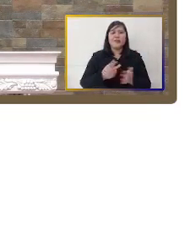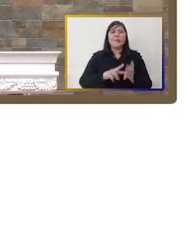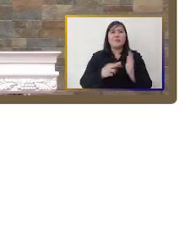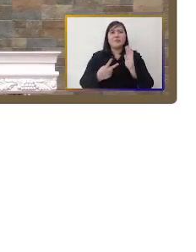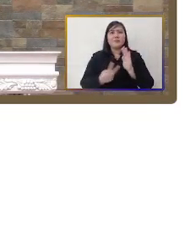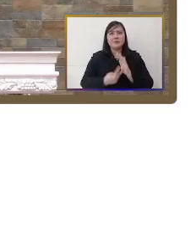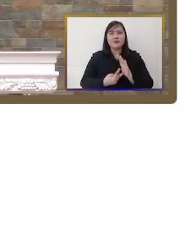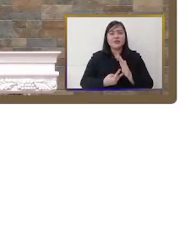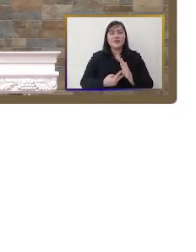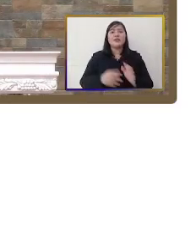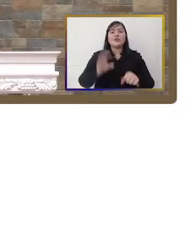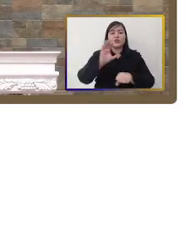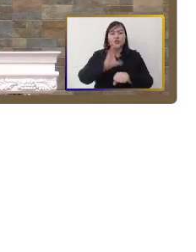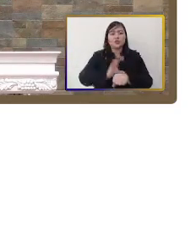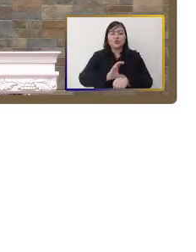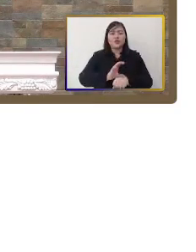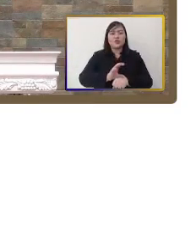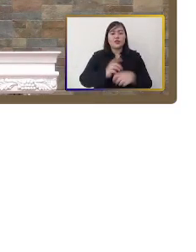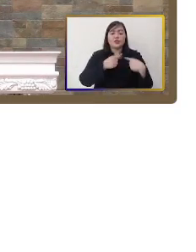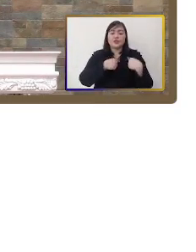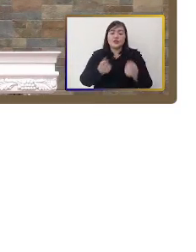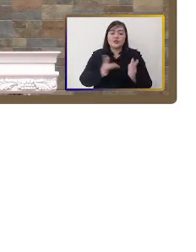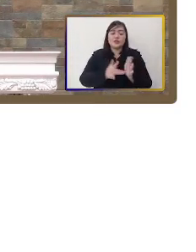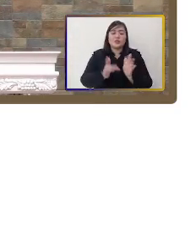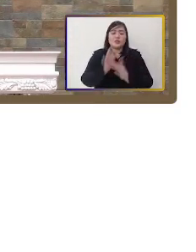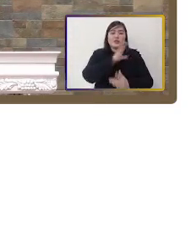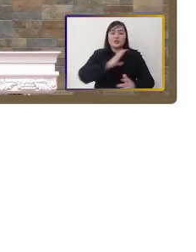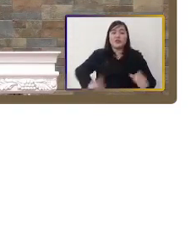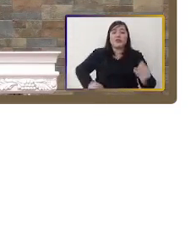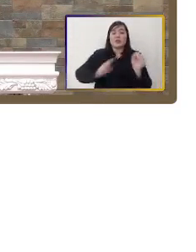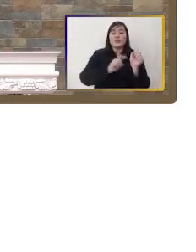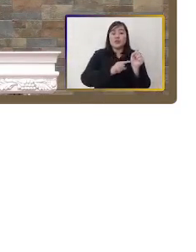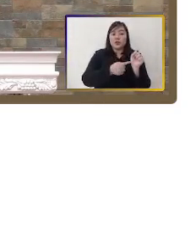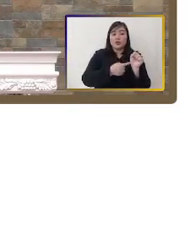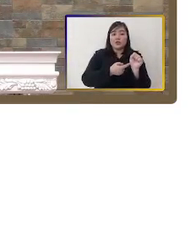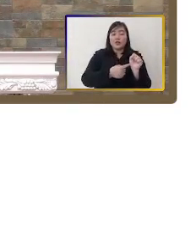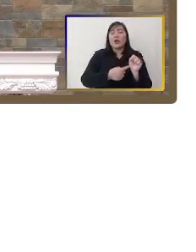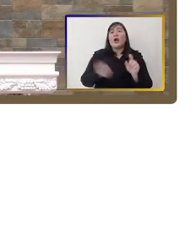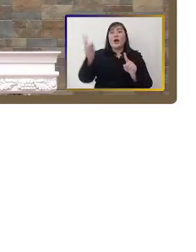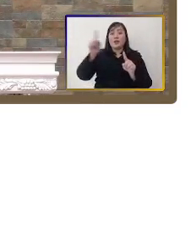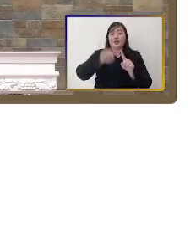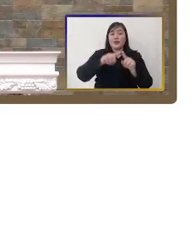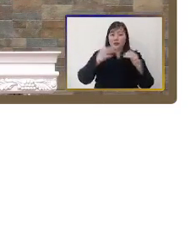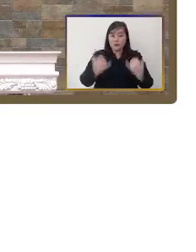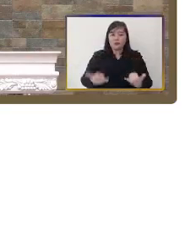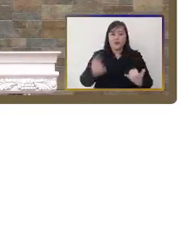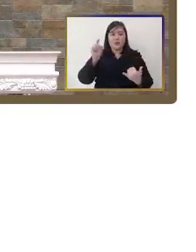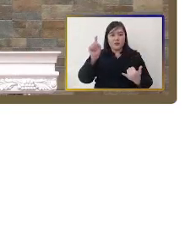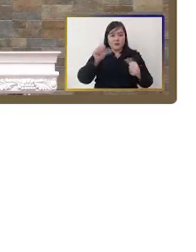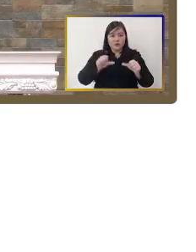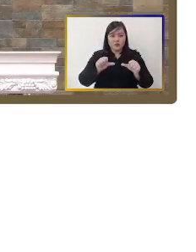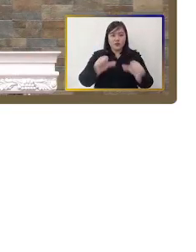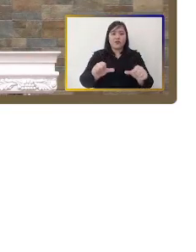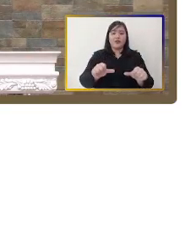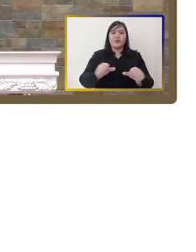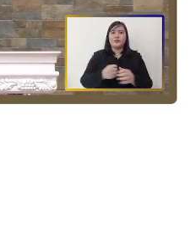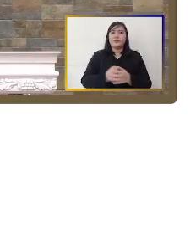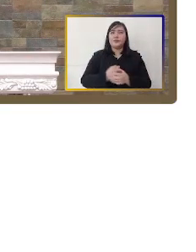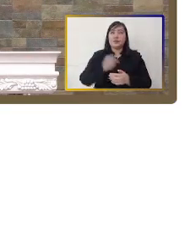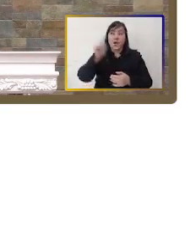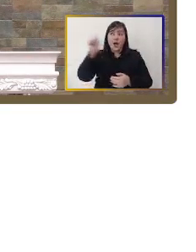claim sa panahon po natin ngayon that they are the church that Jesus Christ built, dapat doon pa lang sa primitive, existing na